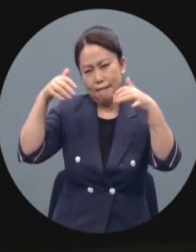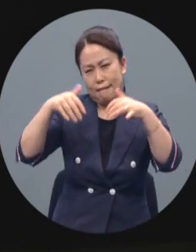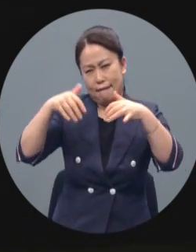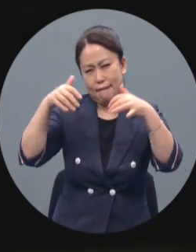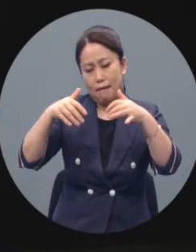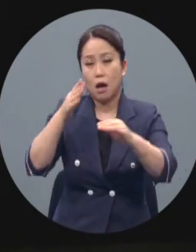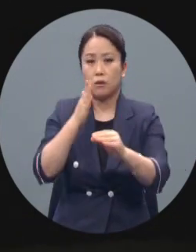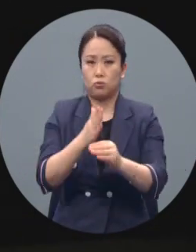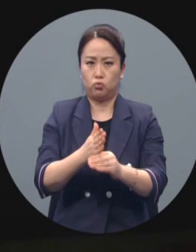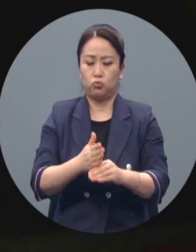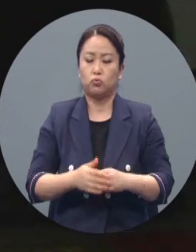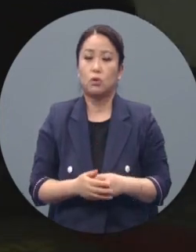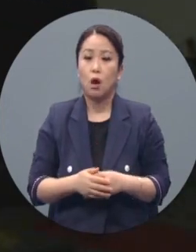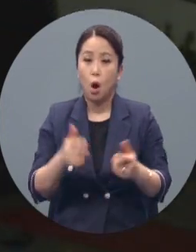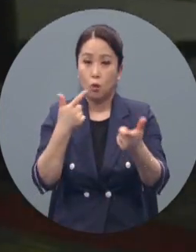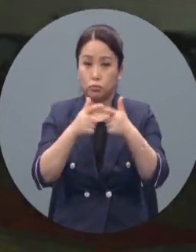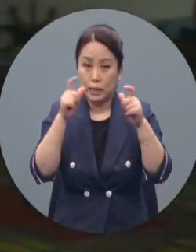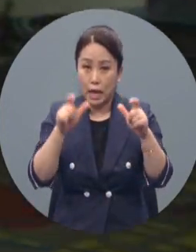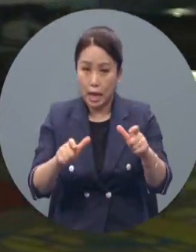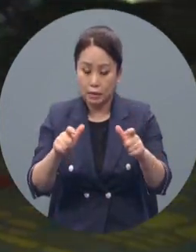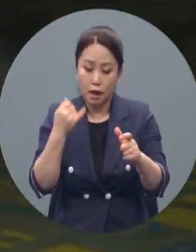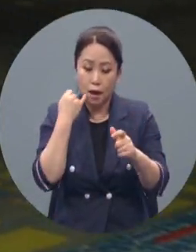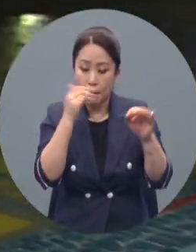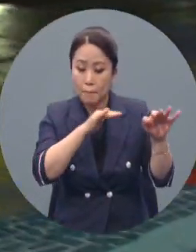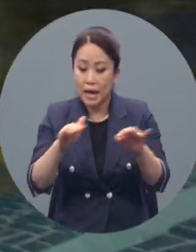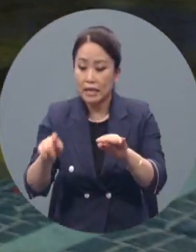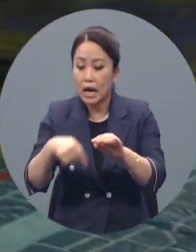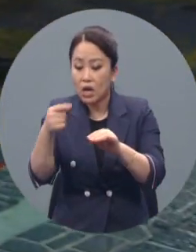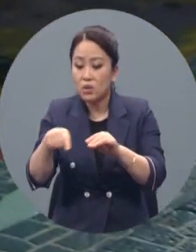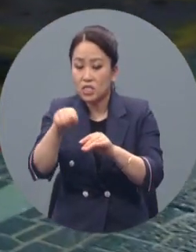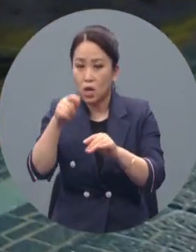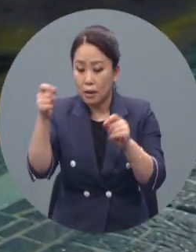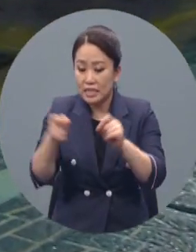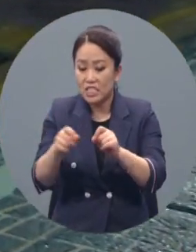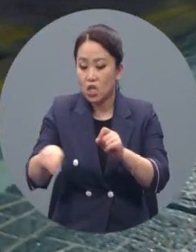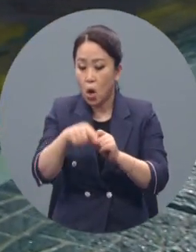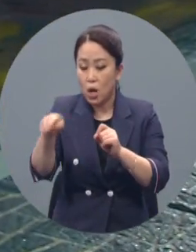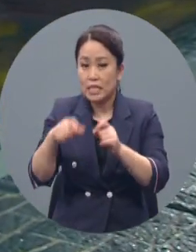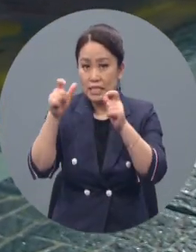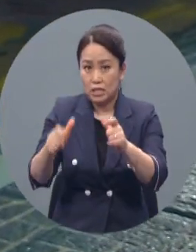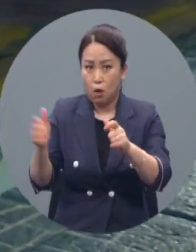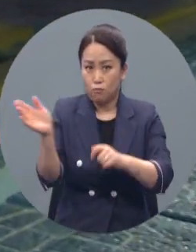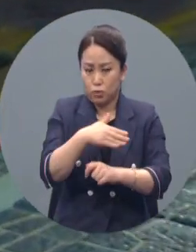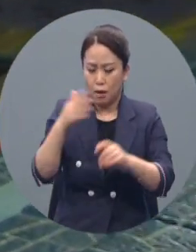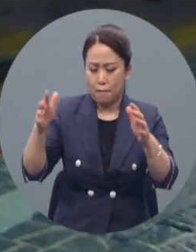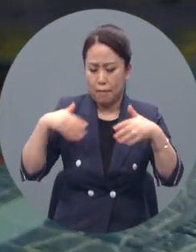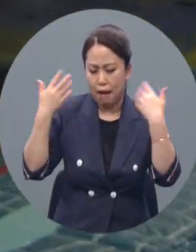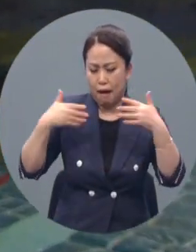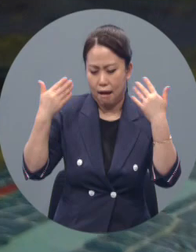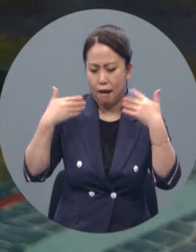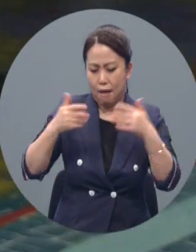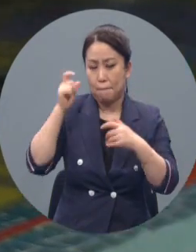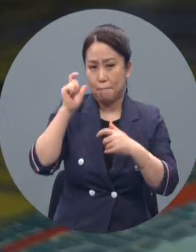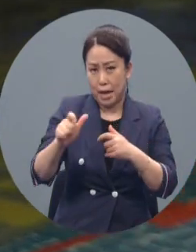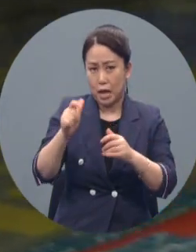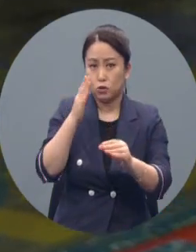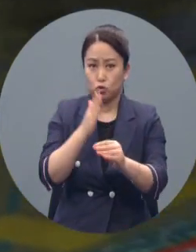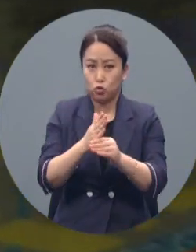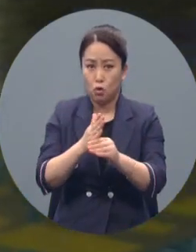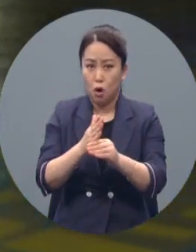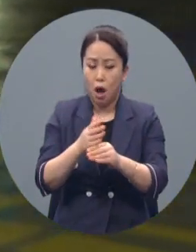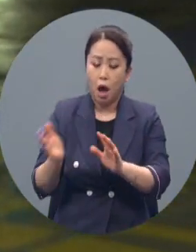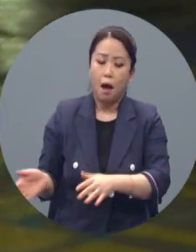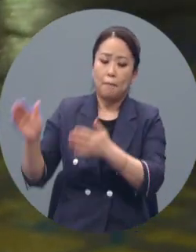내리기 시작했습니다. 부산에는 바다와 맞닿은 지역부터 점차 바람이 거세지고 있습니다. 파도도 높게 일고